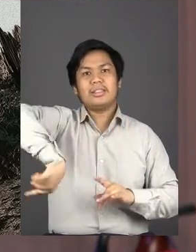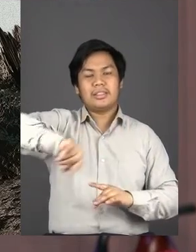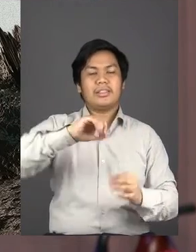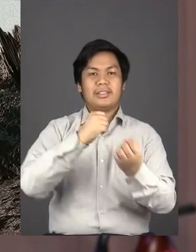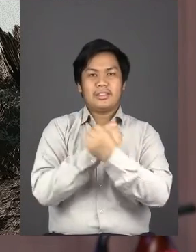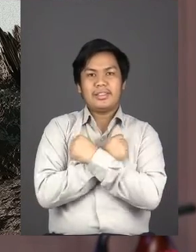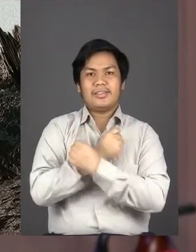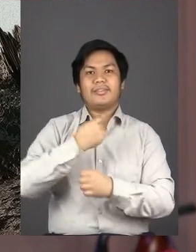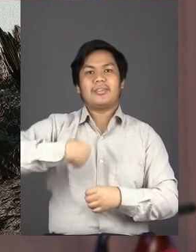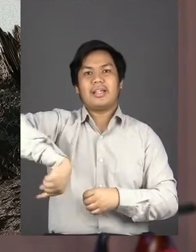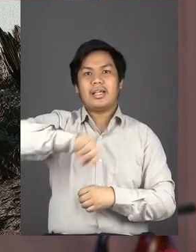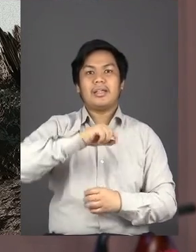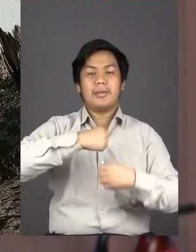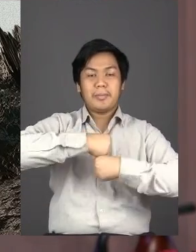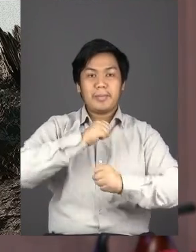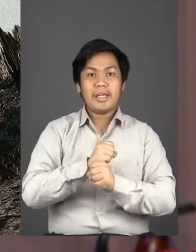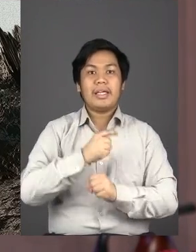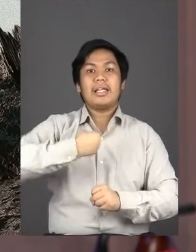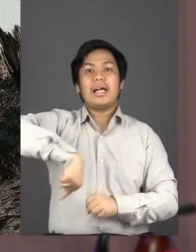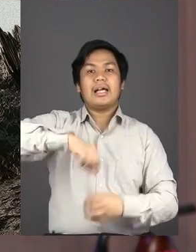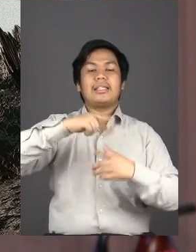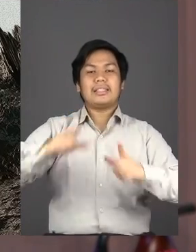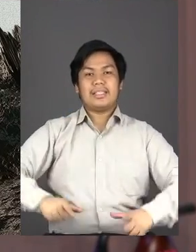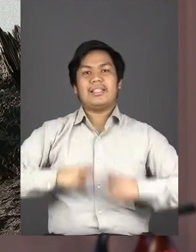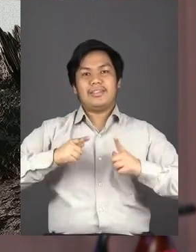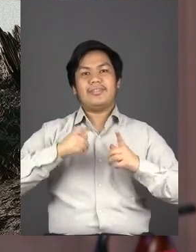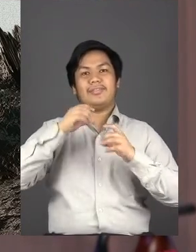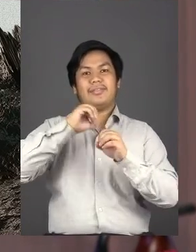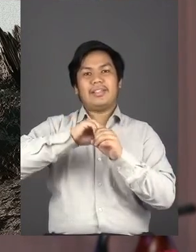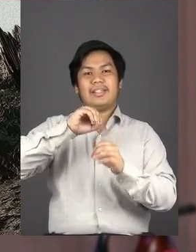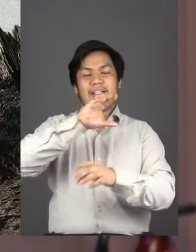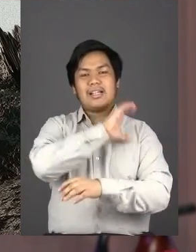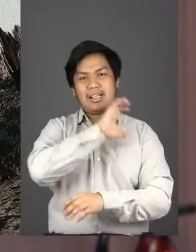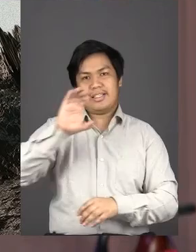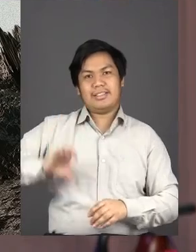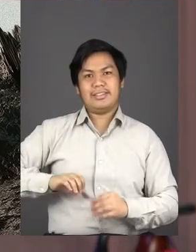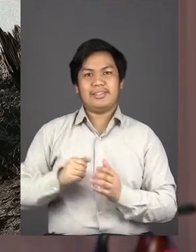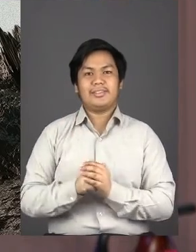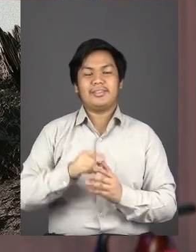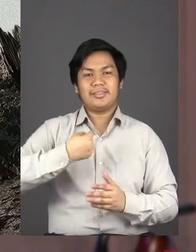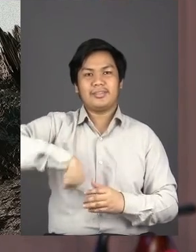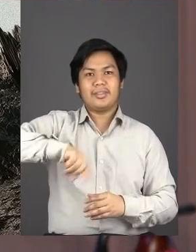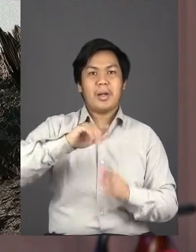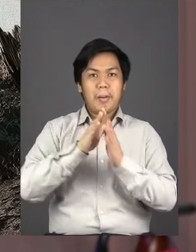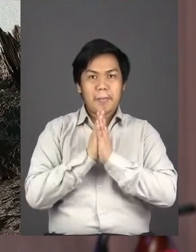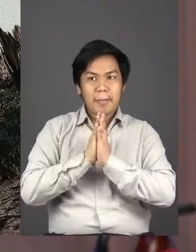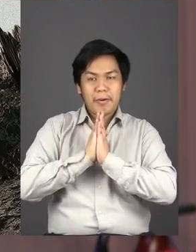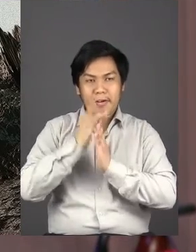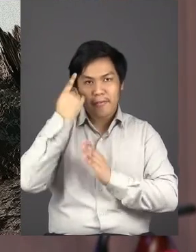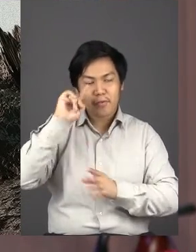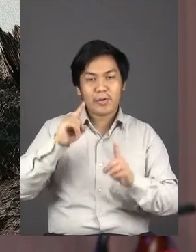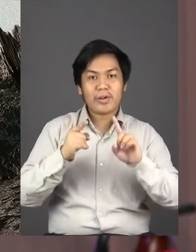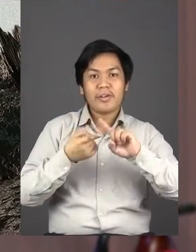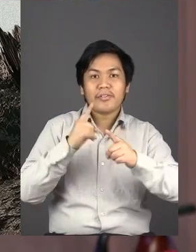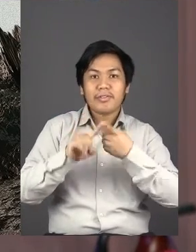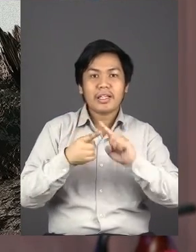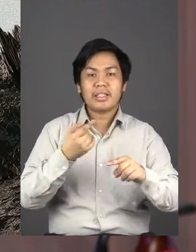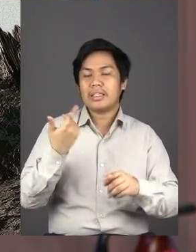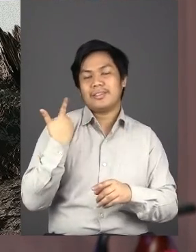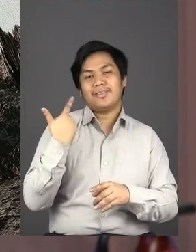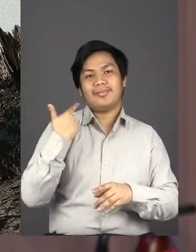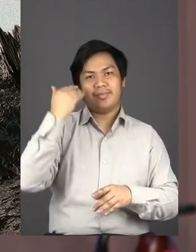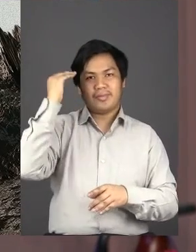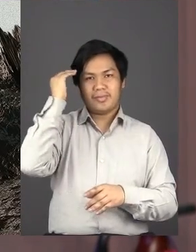us, made us alive in Christ. Yan po ang dinadalangin natin sa ating mga kaibigan na hindi pa nakakakilala sa